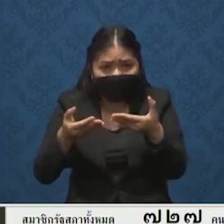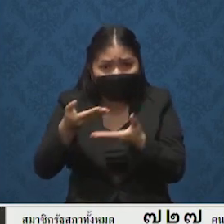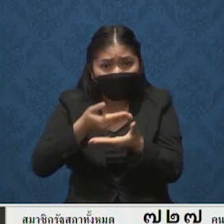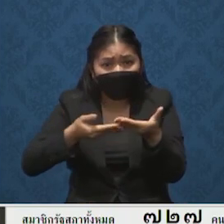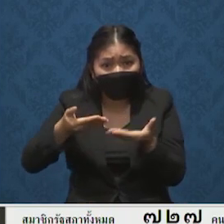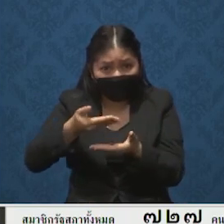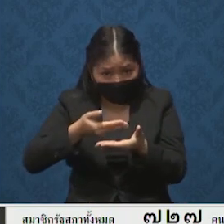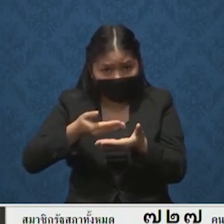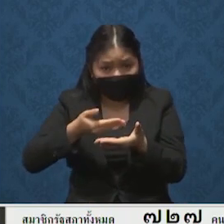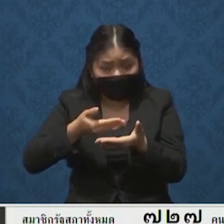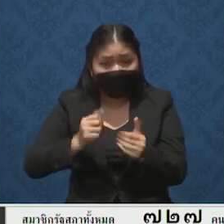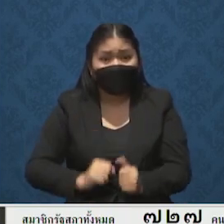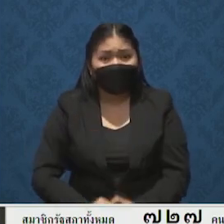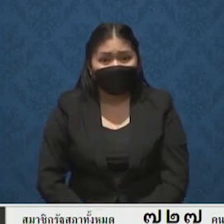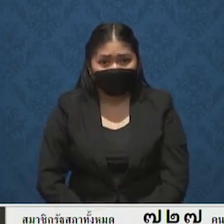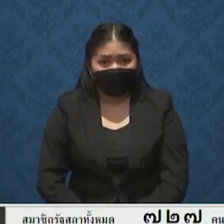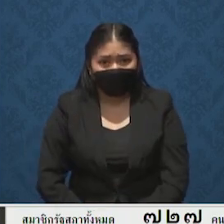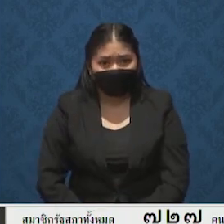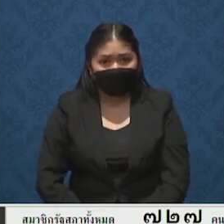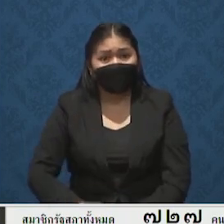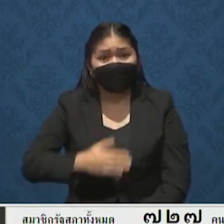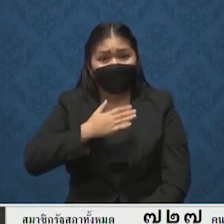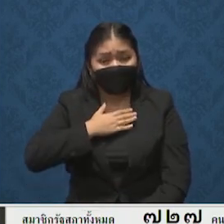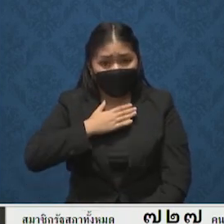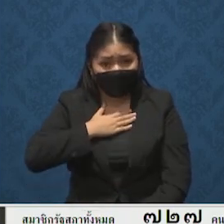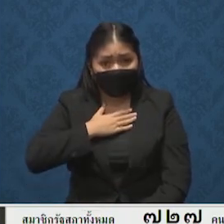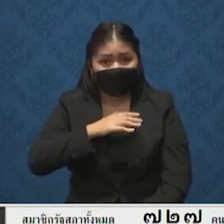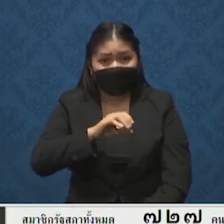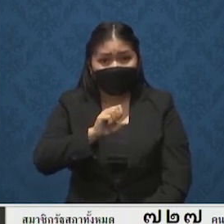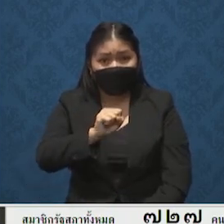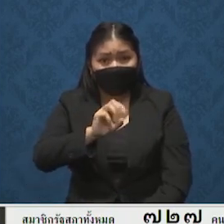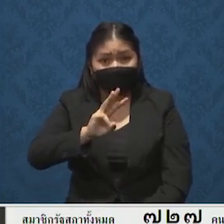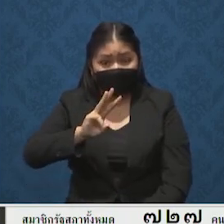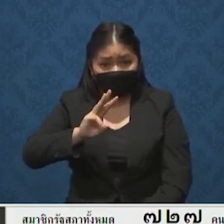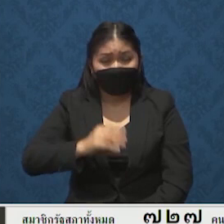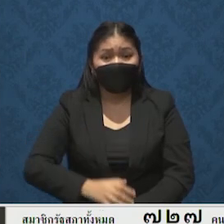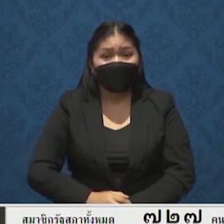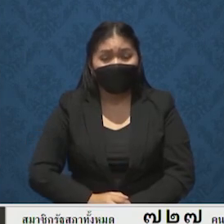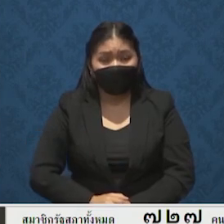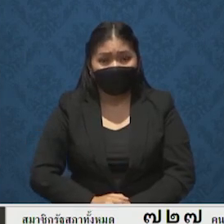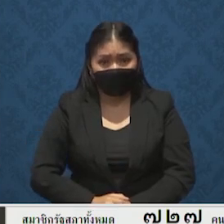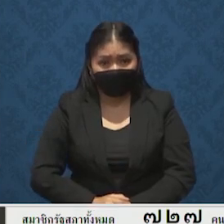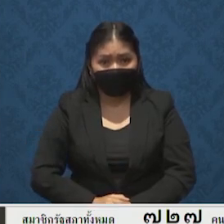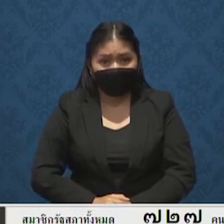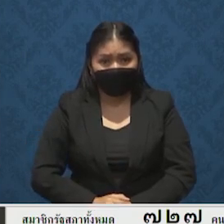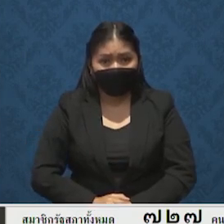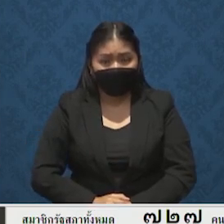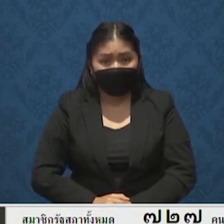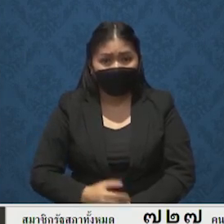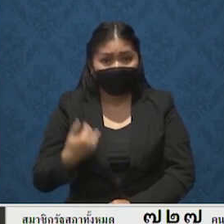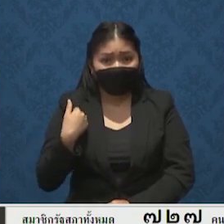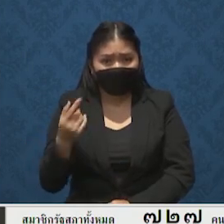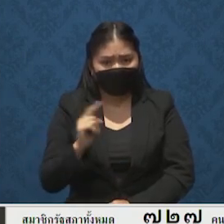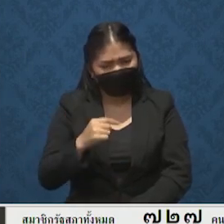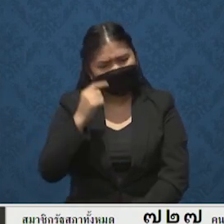เชิญนะครับเชิญครับ ผมครองกายกระโทษสมาชิกวุฒิสภาในฐานะสมาชิกรัฐสภาผมคิ